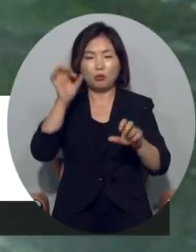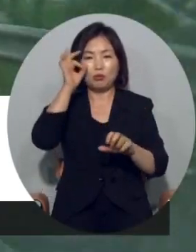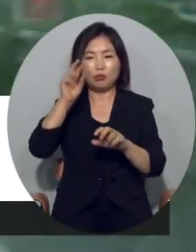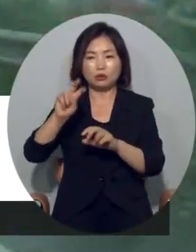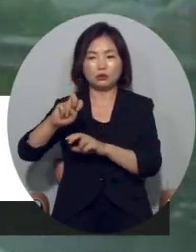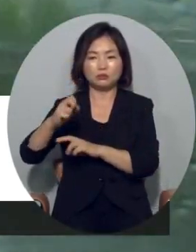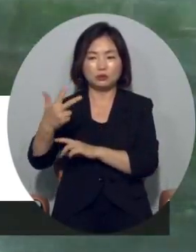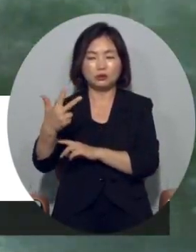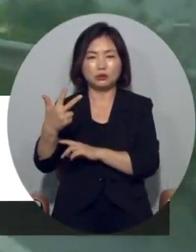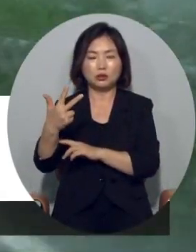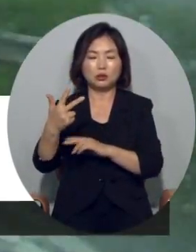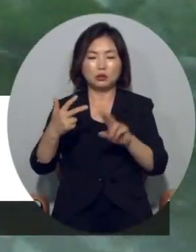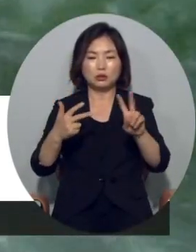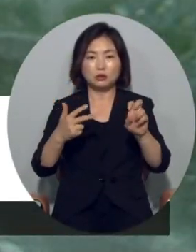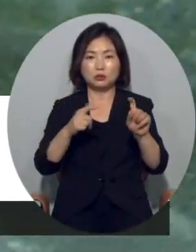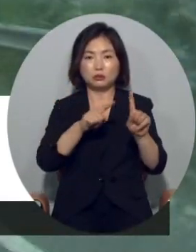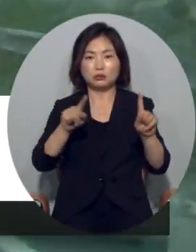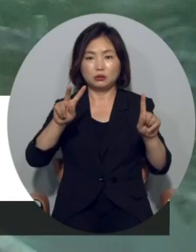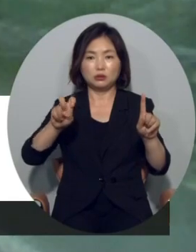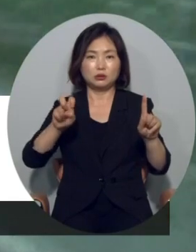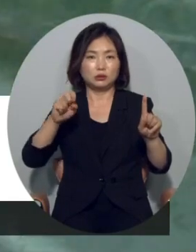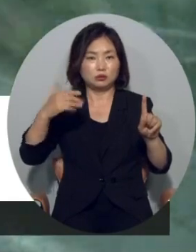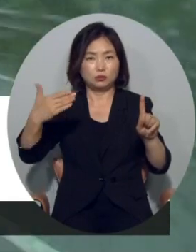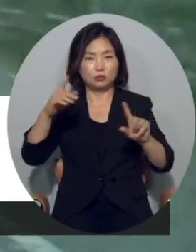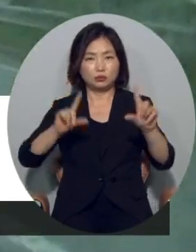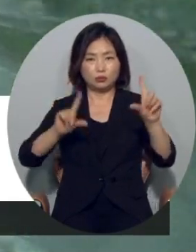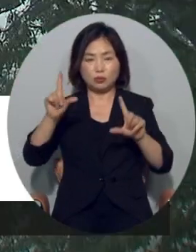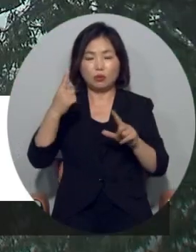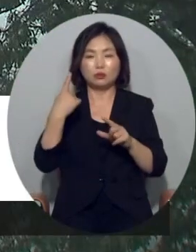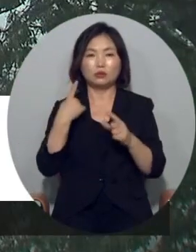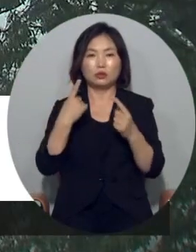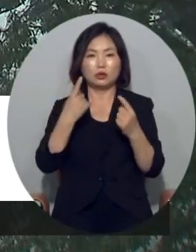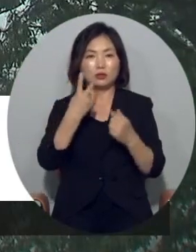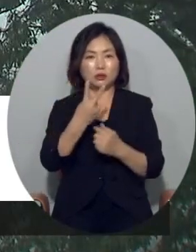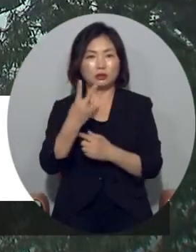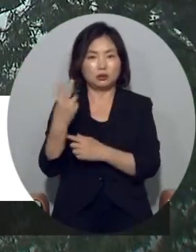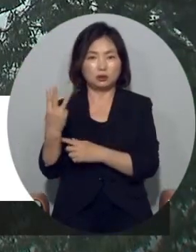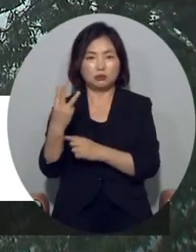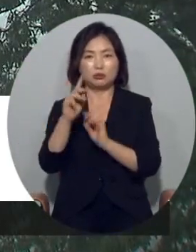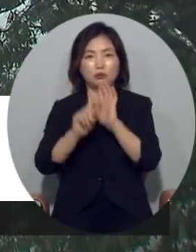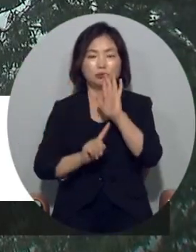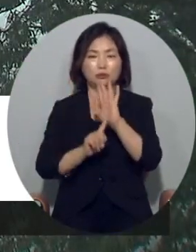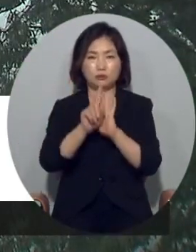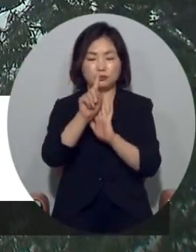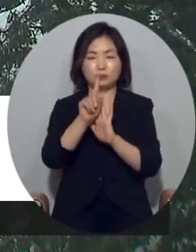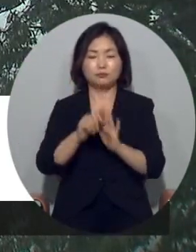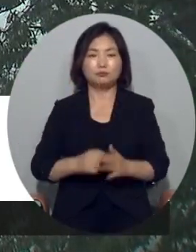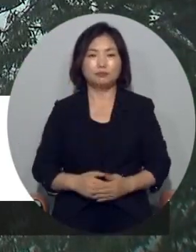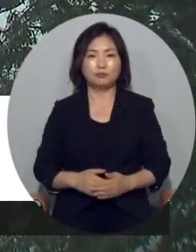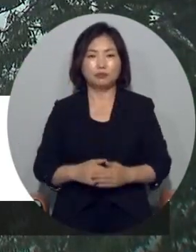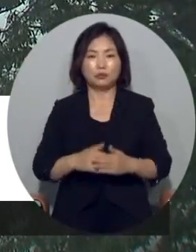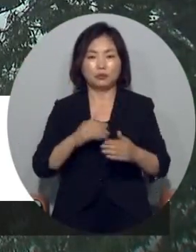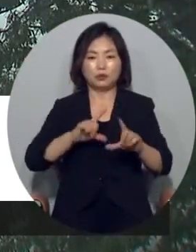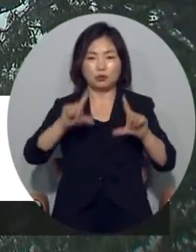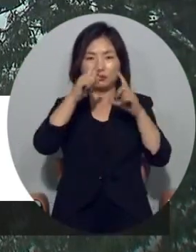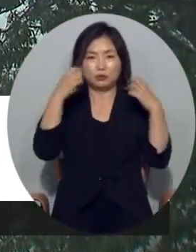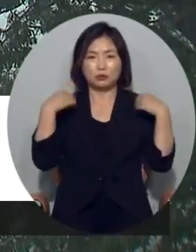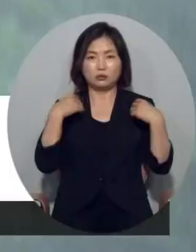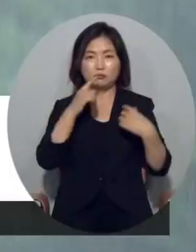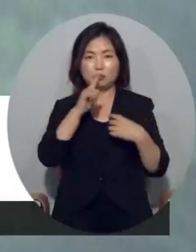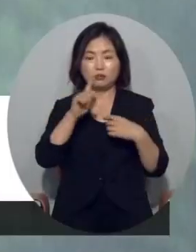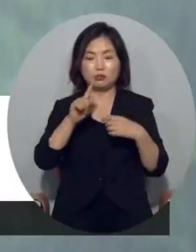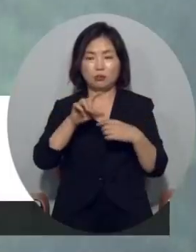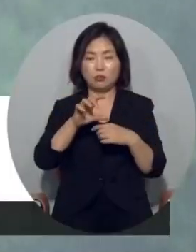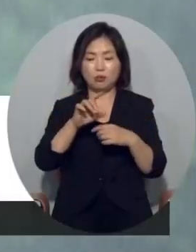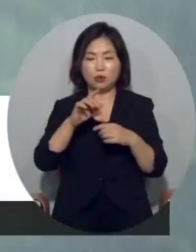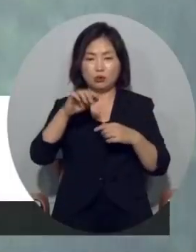27도 등 21 2 에서 29도 의 분포로 어제보다 이 해서 3도 정도 높겠습니다 대구 지방 기상청은 곳에